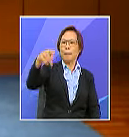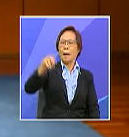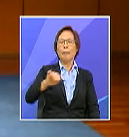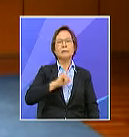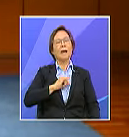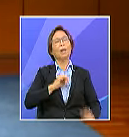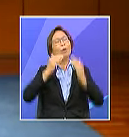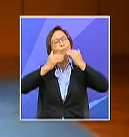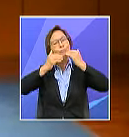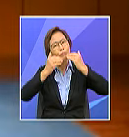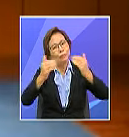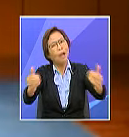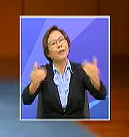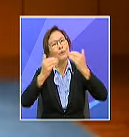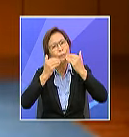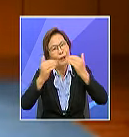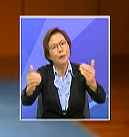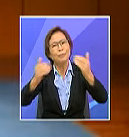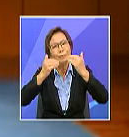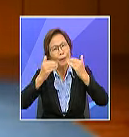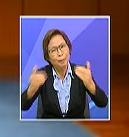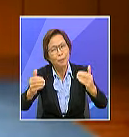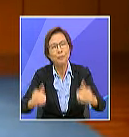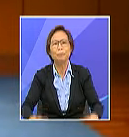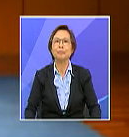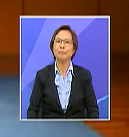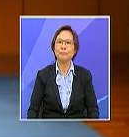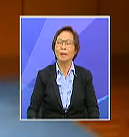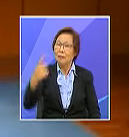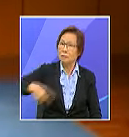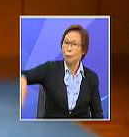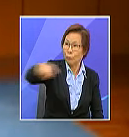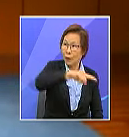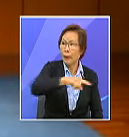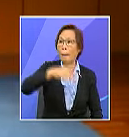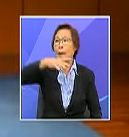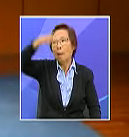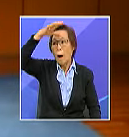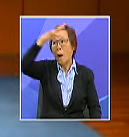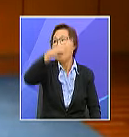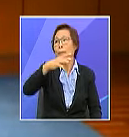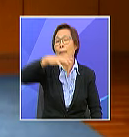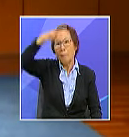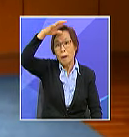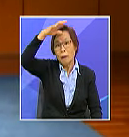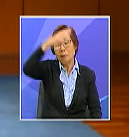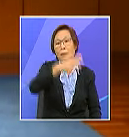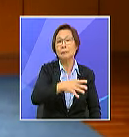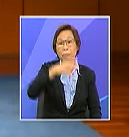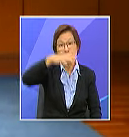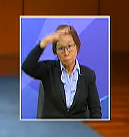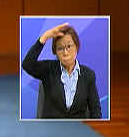kasih saya ucapkan ya udah ditagih kepada Ibu bahwa diluar sono